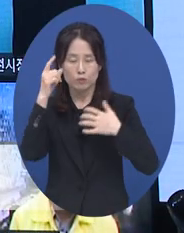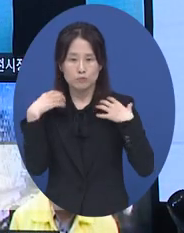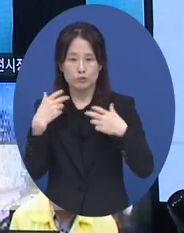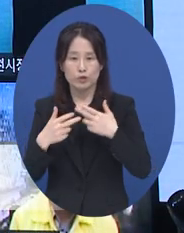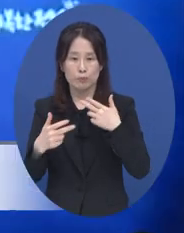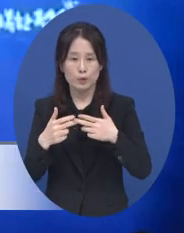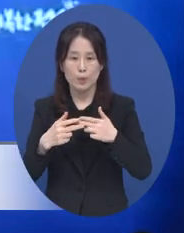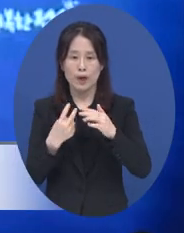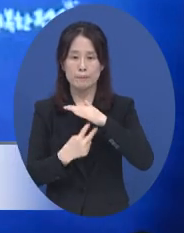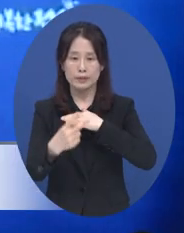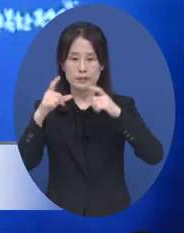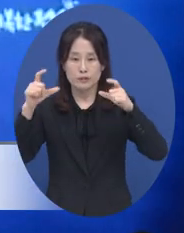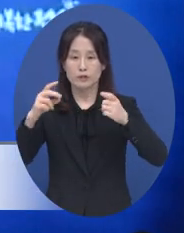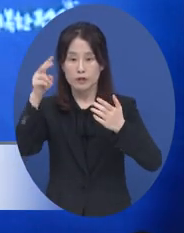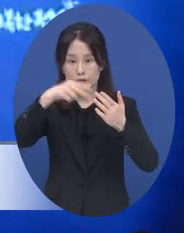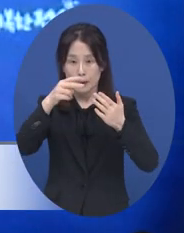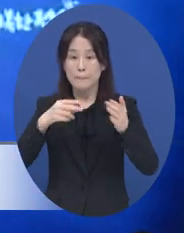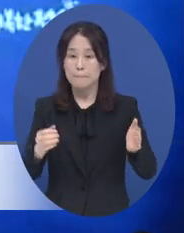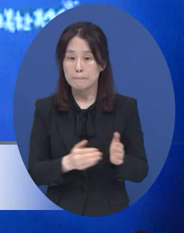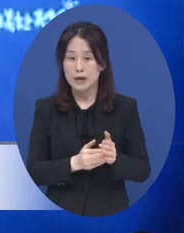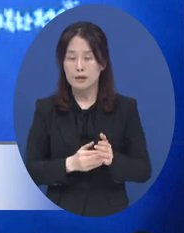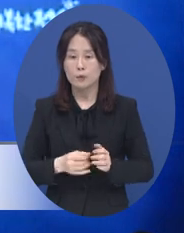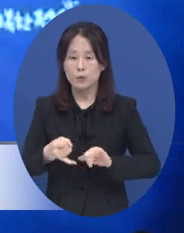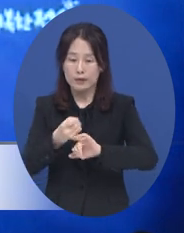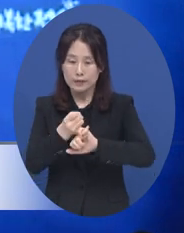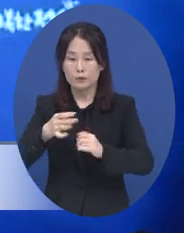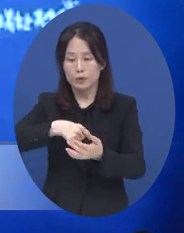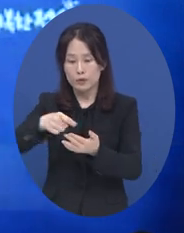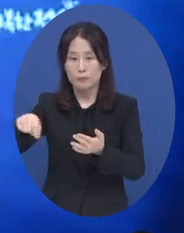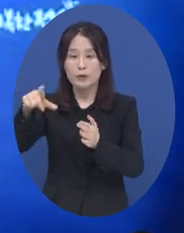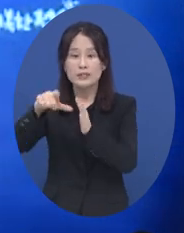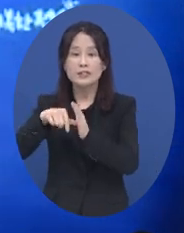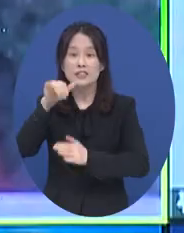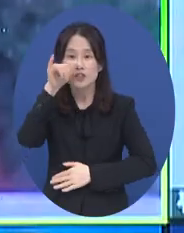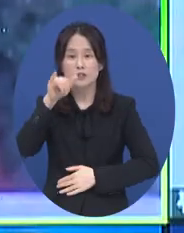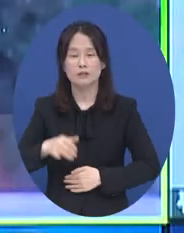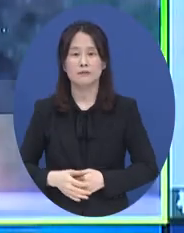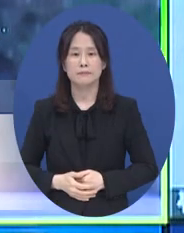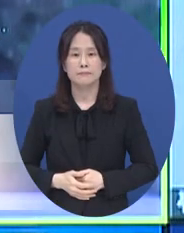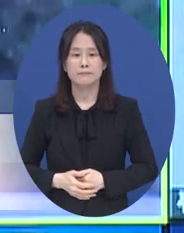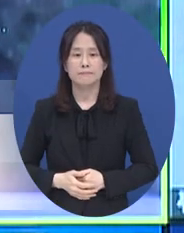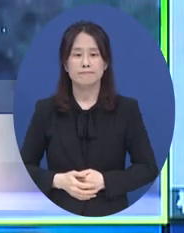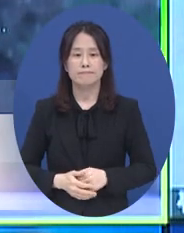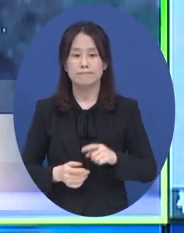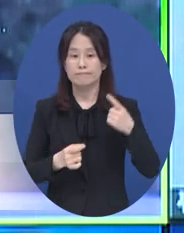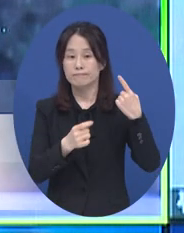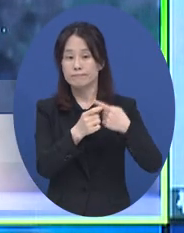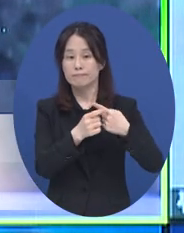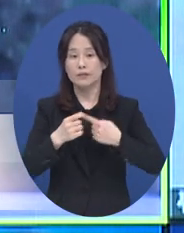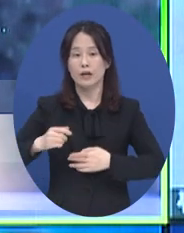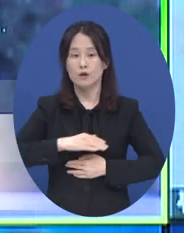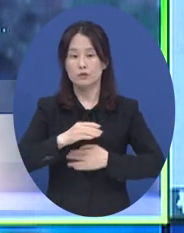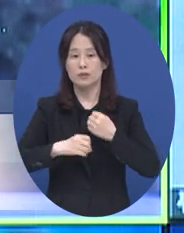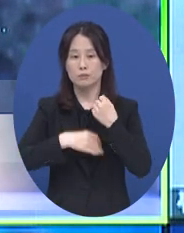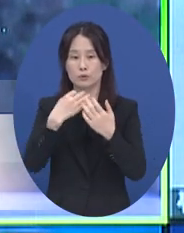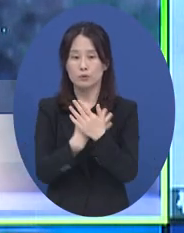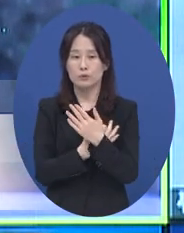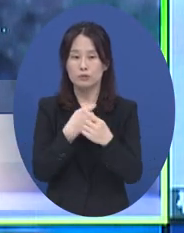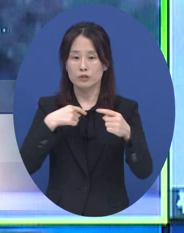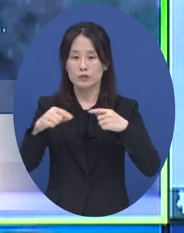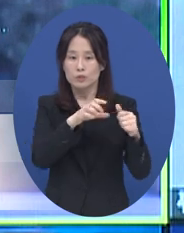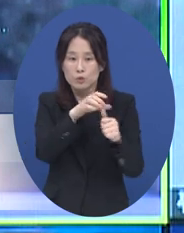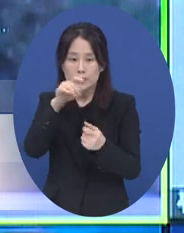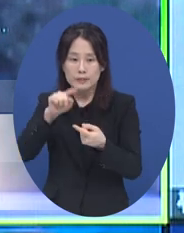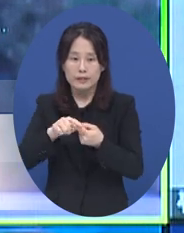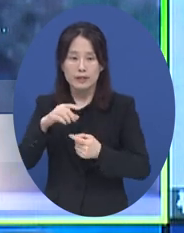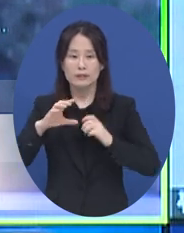지방정부협의회의 비전 선언을 낭독하고 규약에 서명을 하는 시간이 마련됐습니다. 하나, 우리는 기본소득 정책